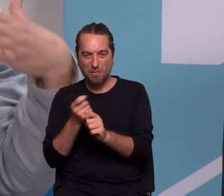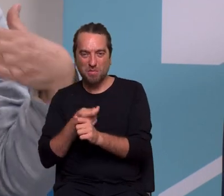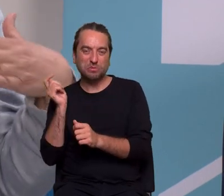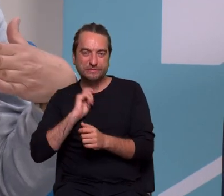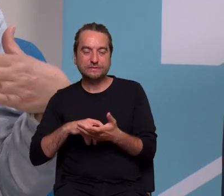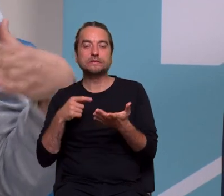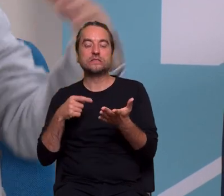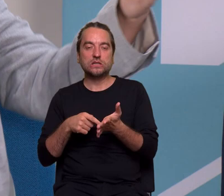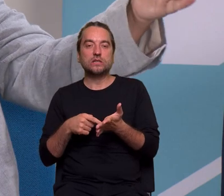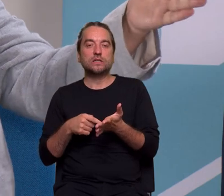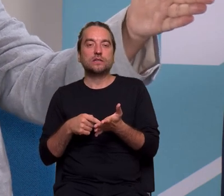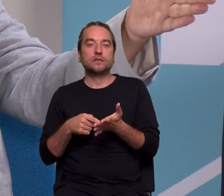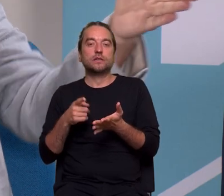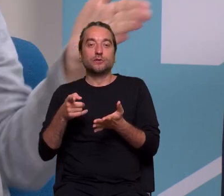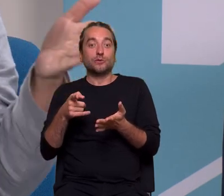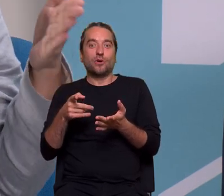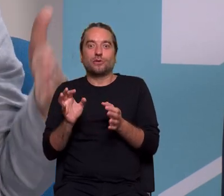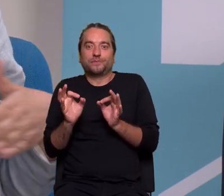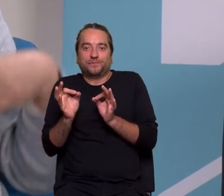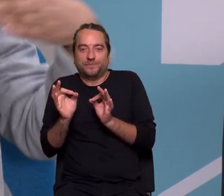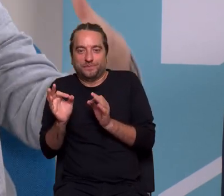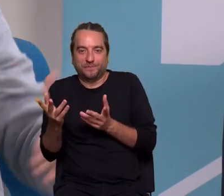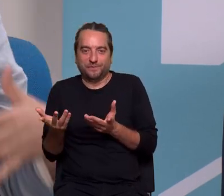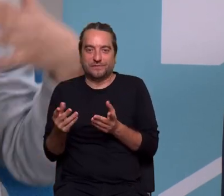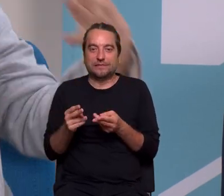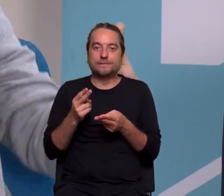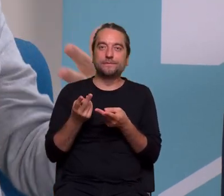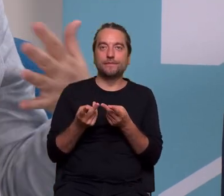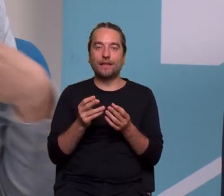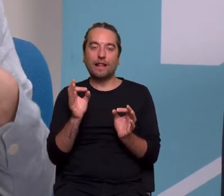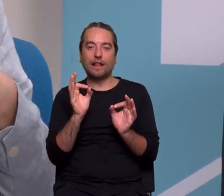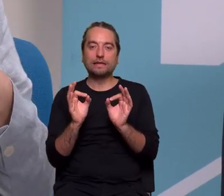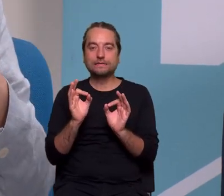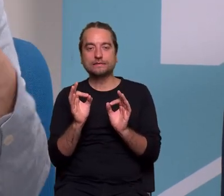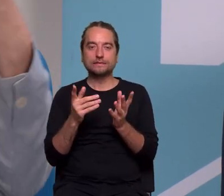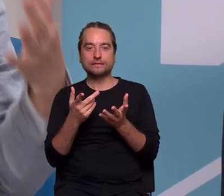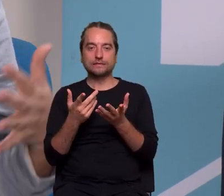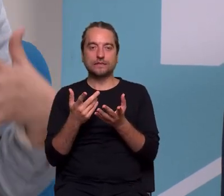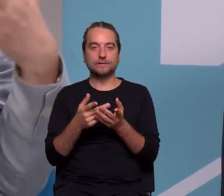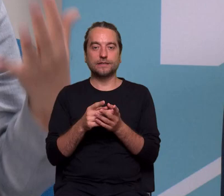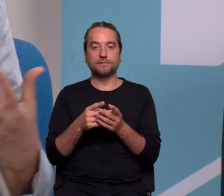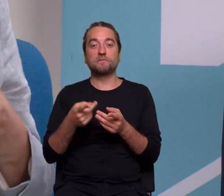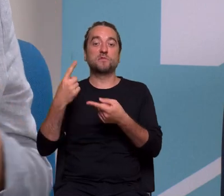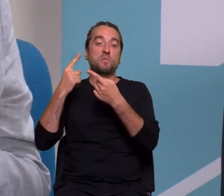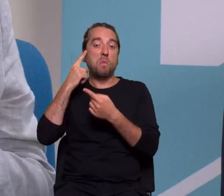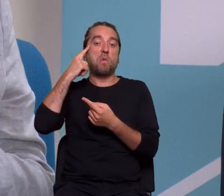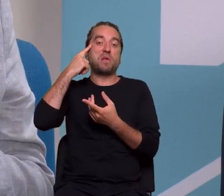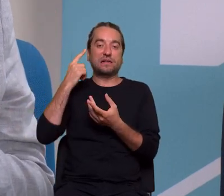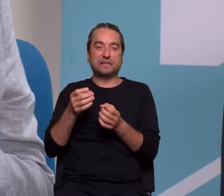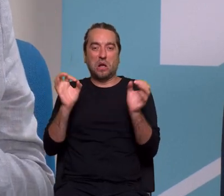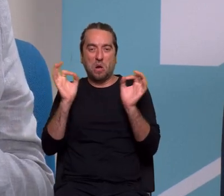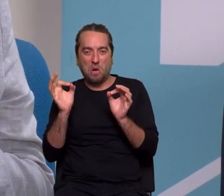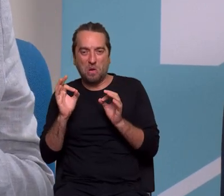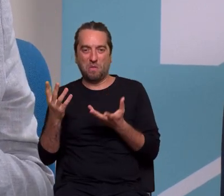właśnie niosą tą grozę. No, estetykę, prawda, grozę, opowieść o